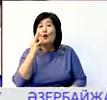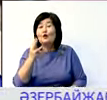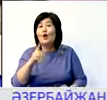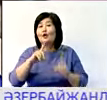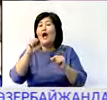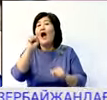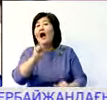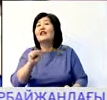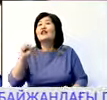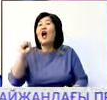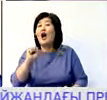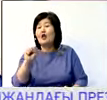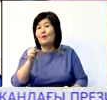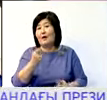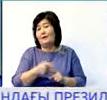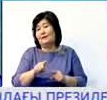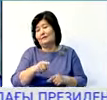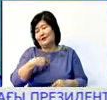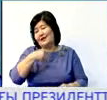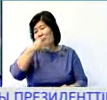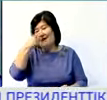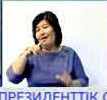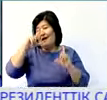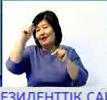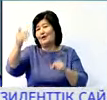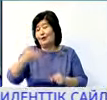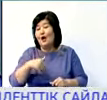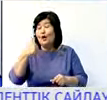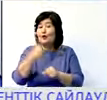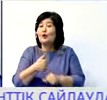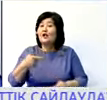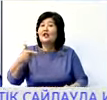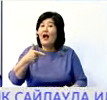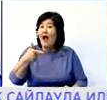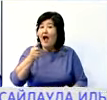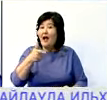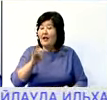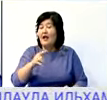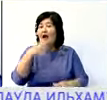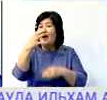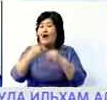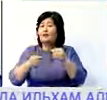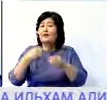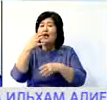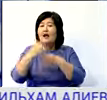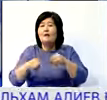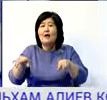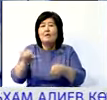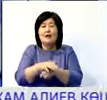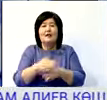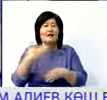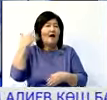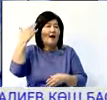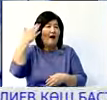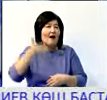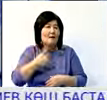ұшқан Айдын Айымбетов ғарышкер болғын келеді. Тұңғыш космонавт Гагариннен кейін аспан әлемін меңгеретін ғарышкер болу арманы